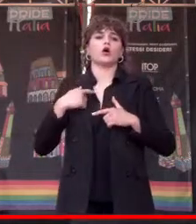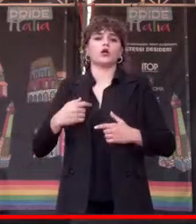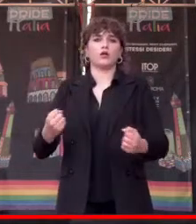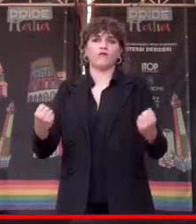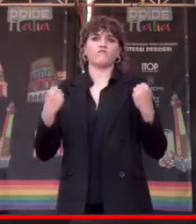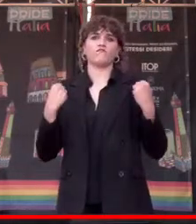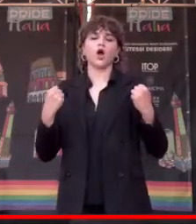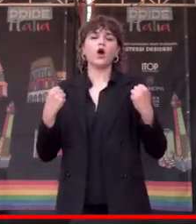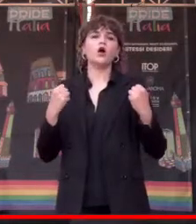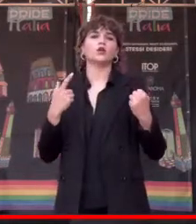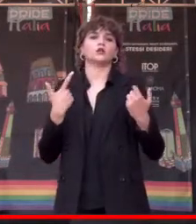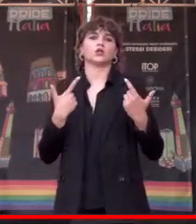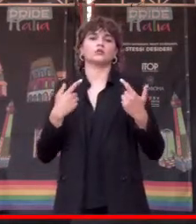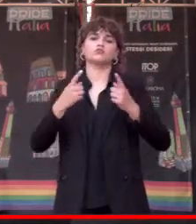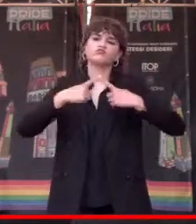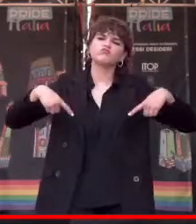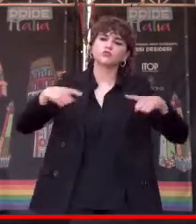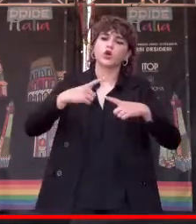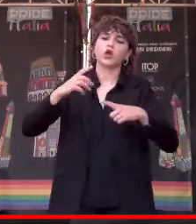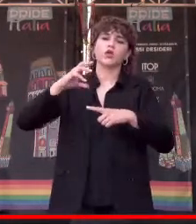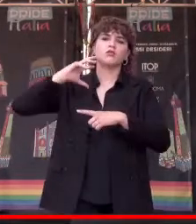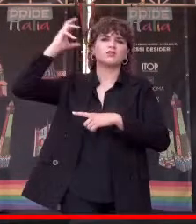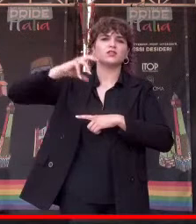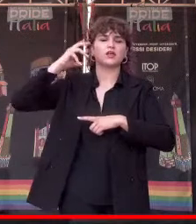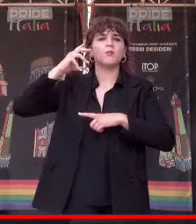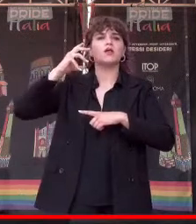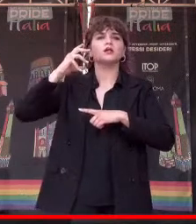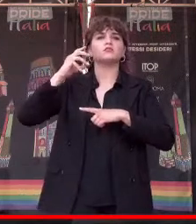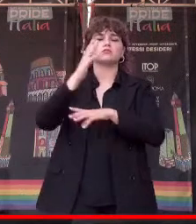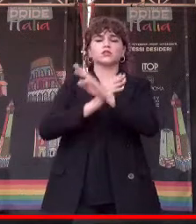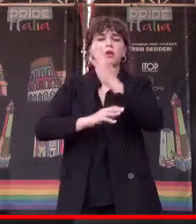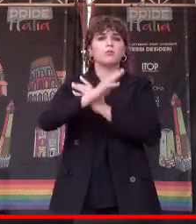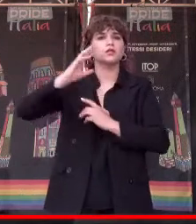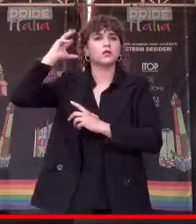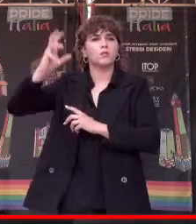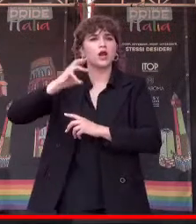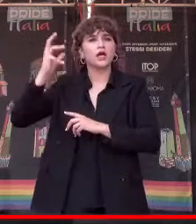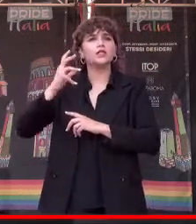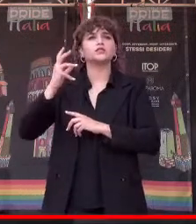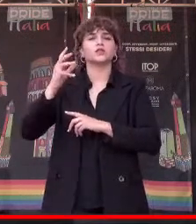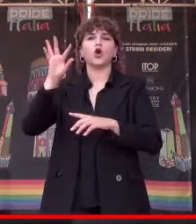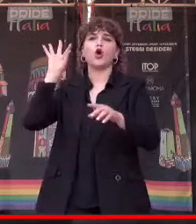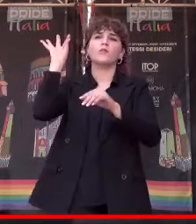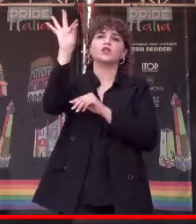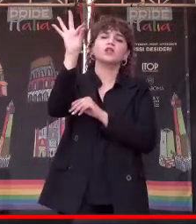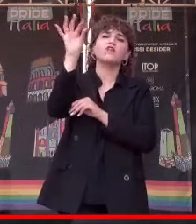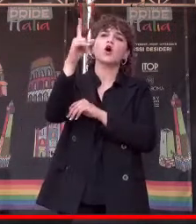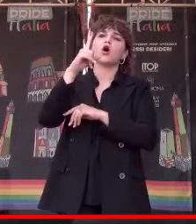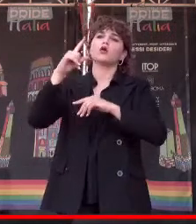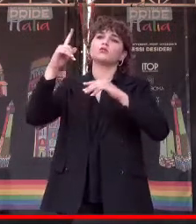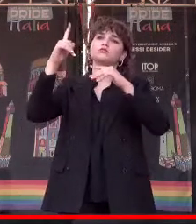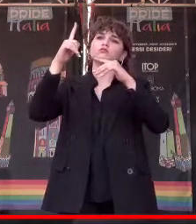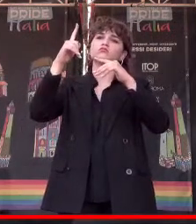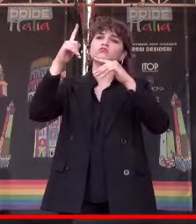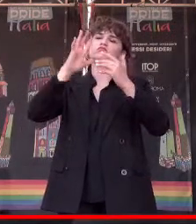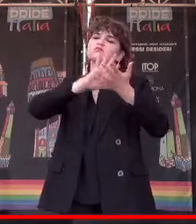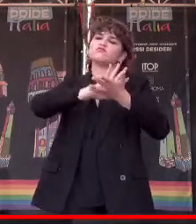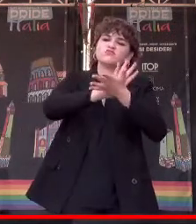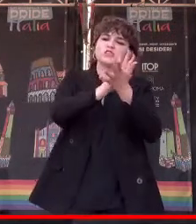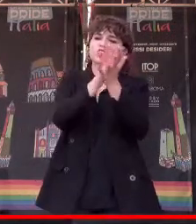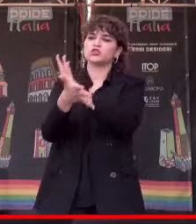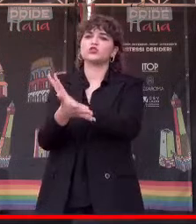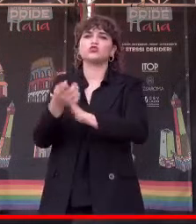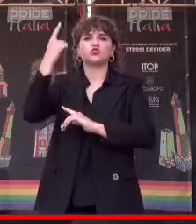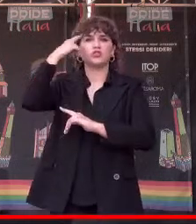vogliamo smontare pezzo per pezzo, perché poi tra l'altro fosse una società dove si vive bene e si sta